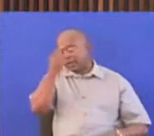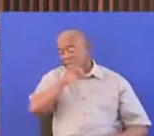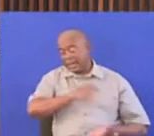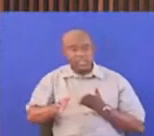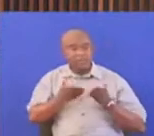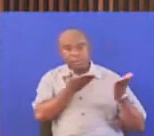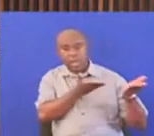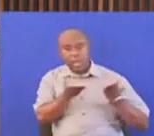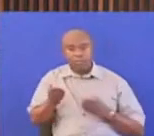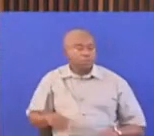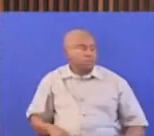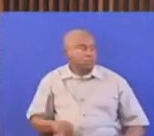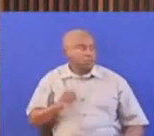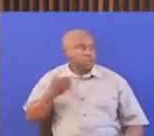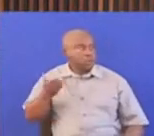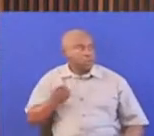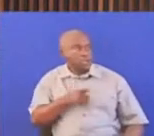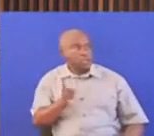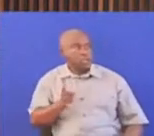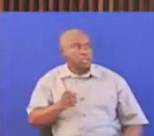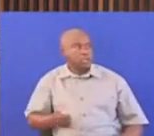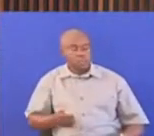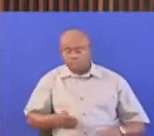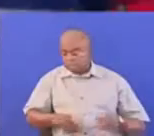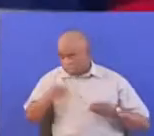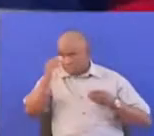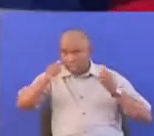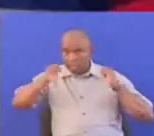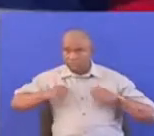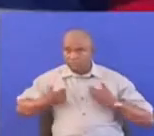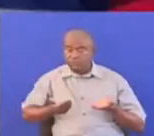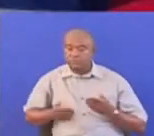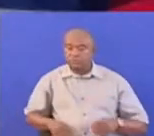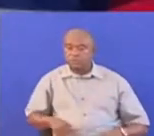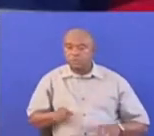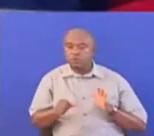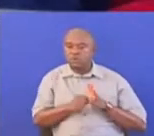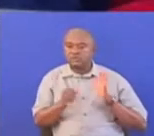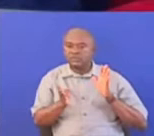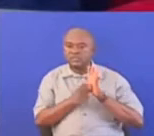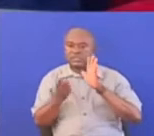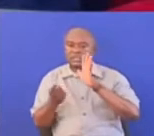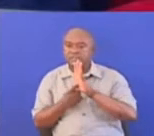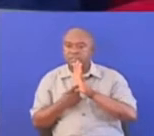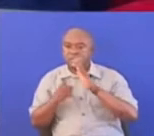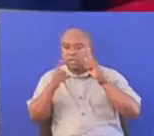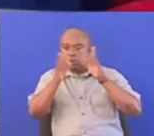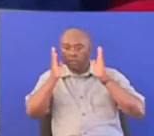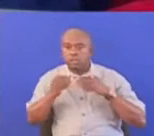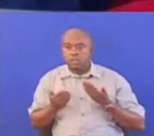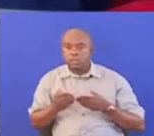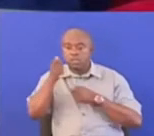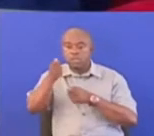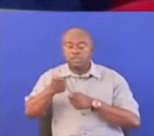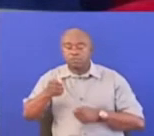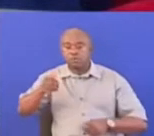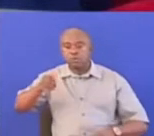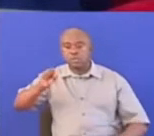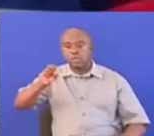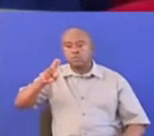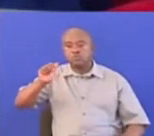Karibuni sana. Tunao wageni waliotembelea bunge kwa ajili ya mafunzo, wanafunzi 96 wa chuo kikuu cha kilimo Sokoine